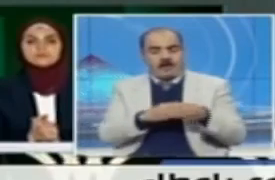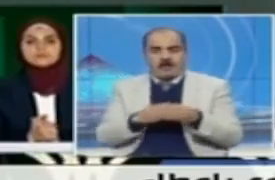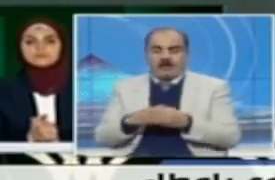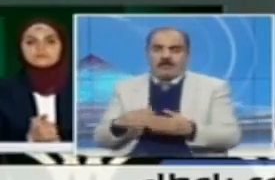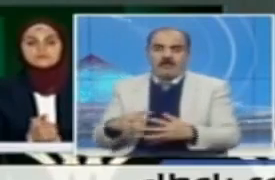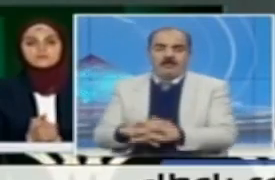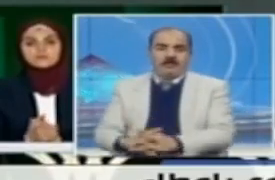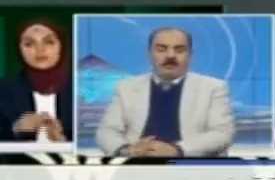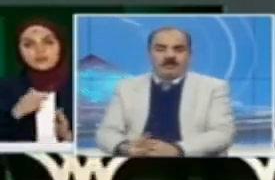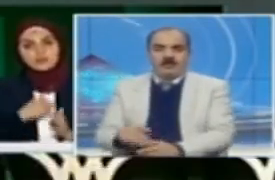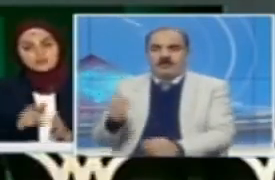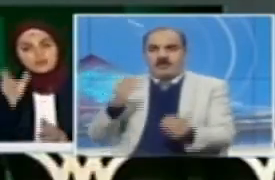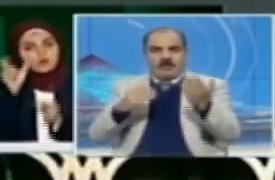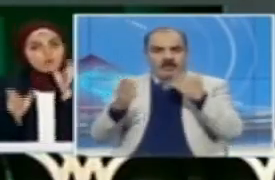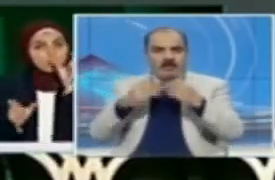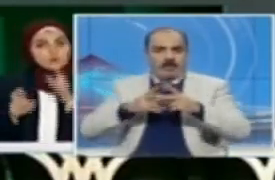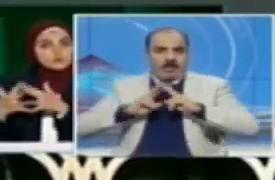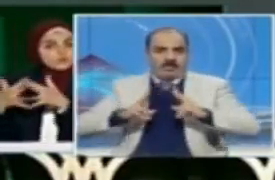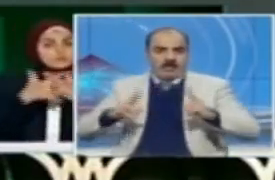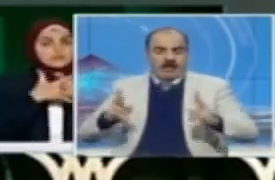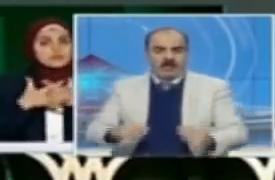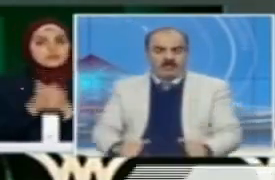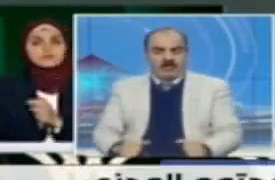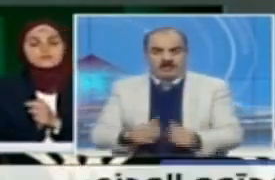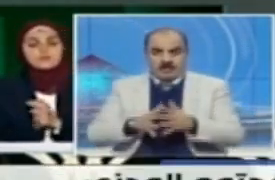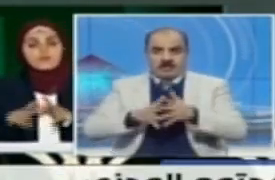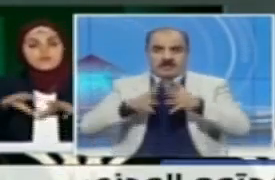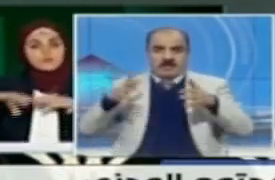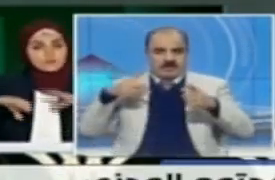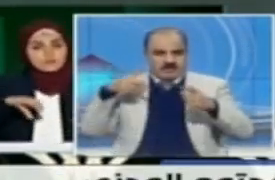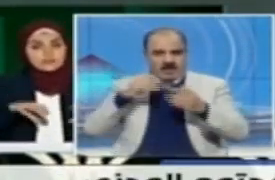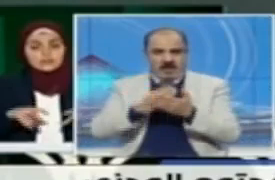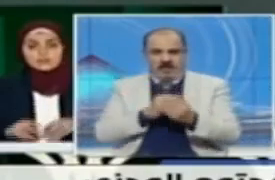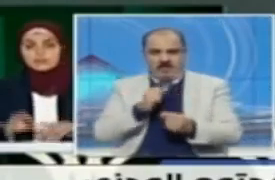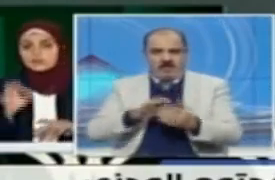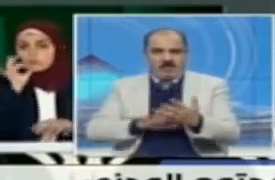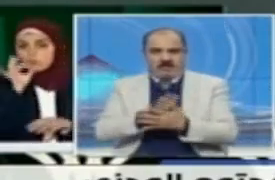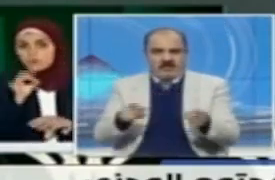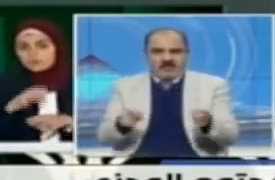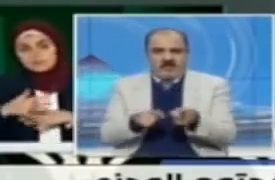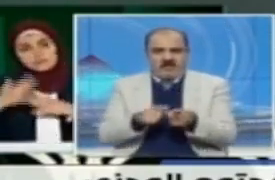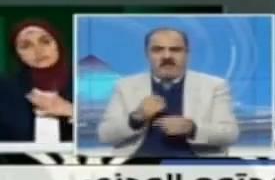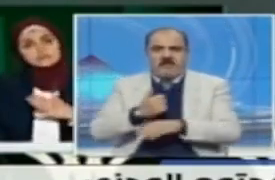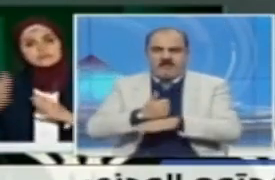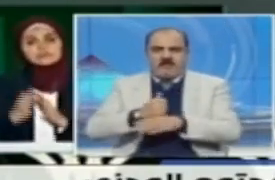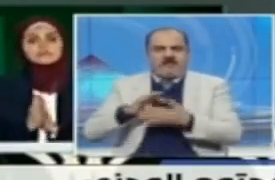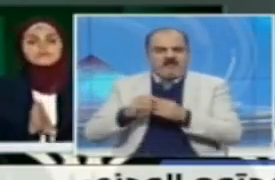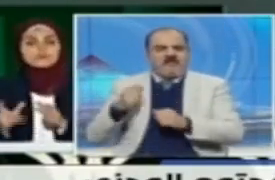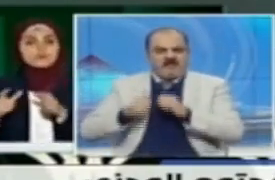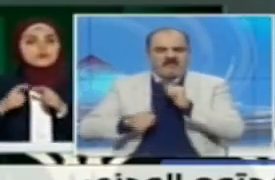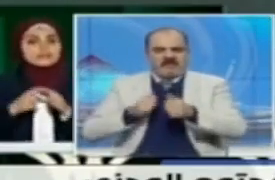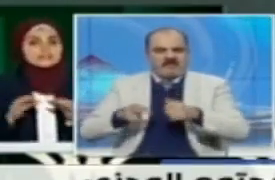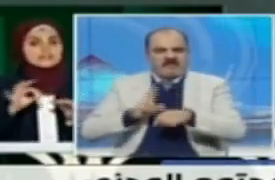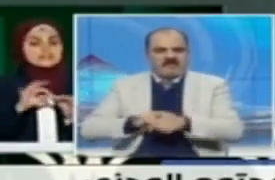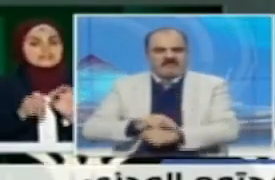التحالف، ممثلين من الكيانات الأكثر تأثيرا على الأرض من مؤسسات وجمعيات المجتمع